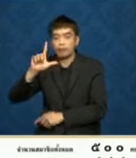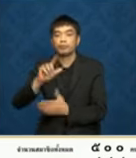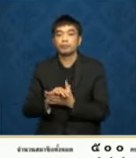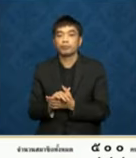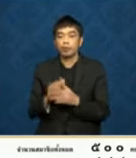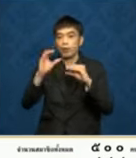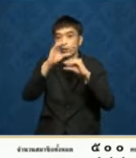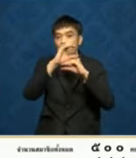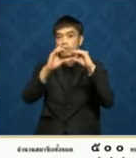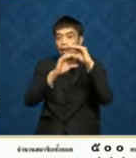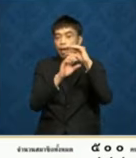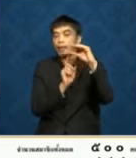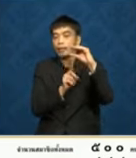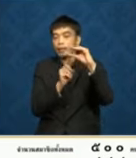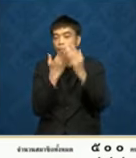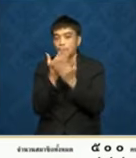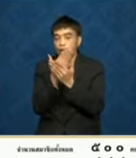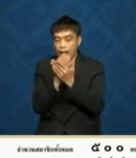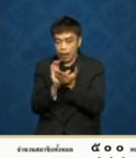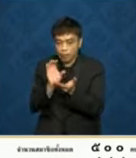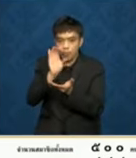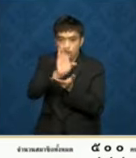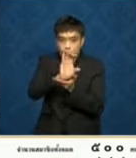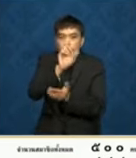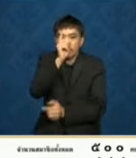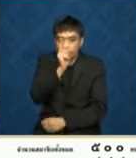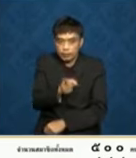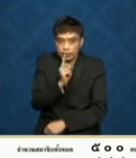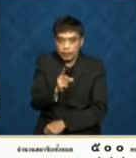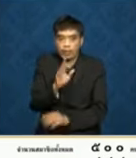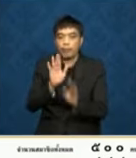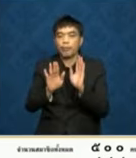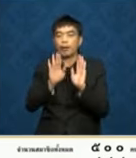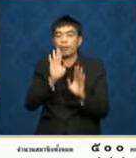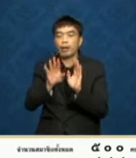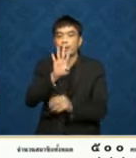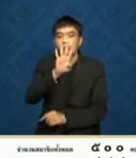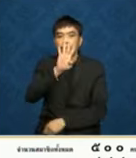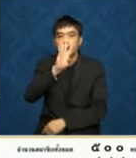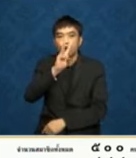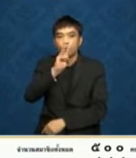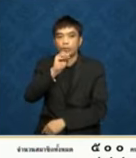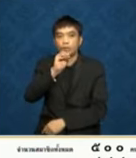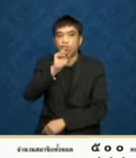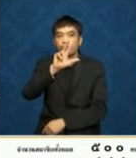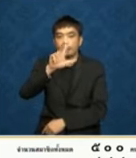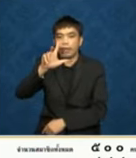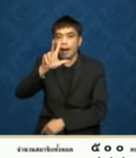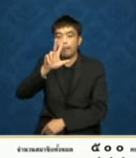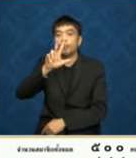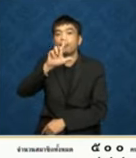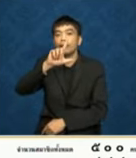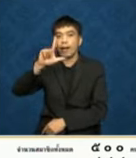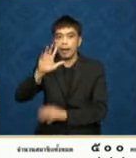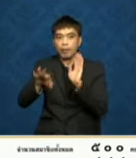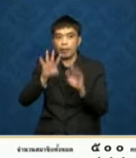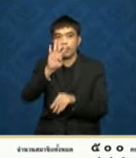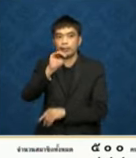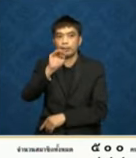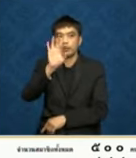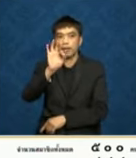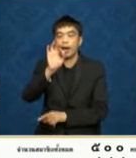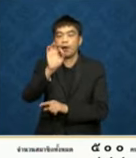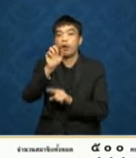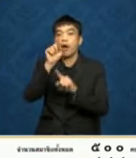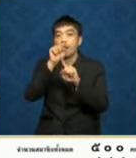ในโครงการนี้งบลงทุนจิงๆครัท่ประทานมีอยู่เพาแแค่ 63 ล้านนะครับหประมาณ 49%แล้